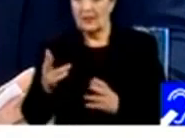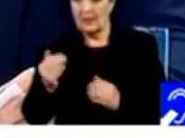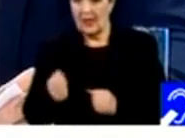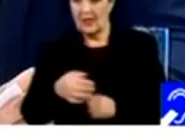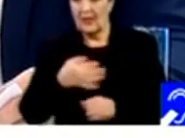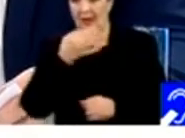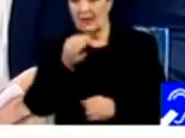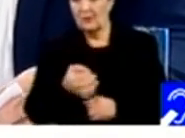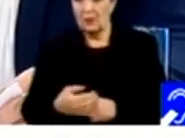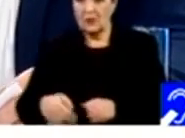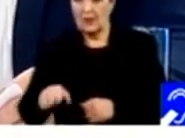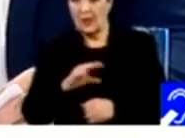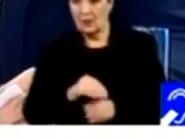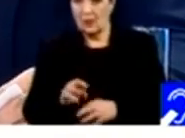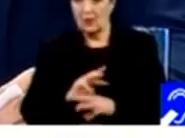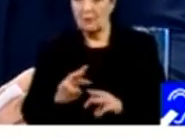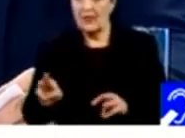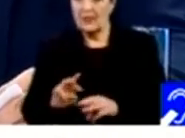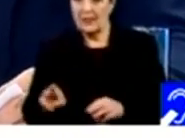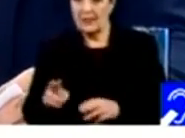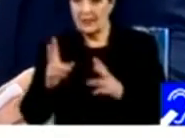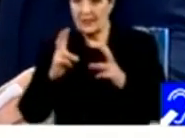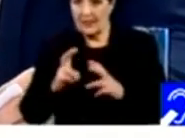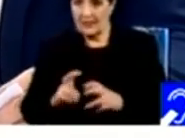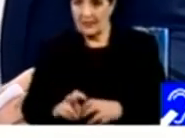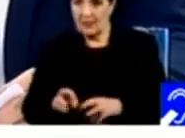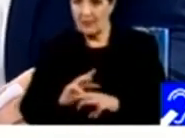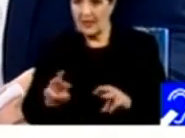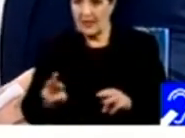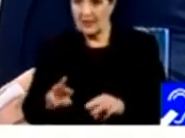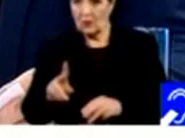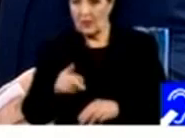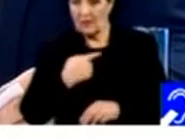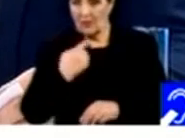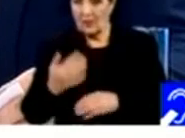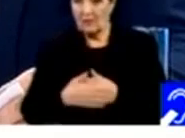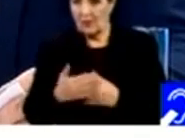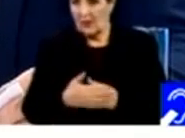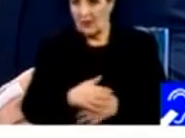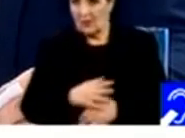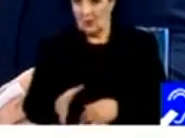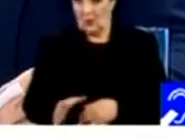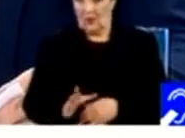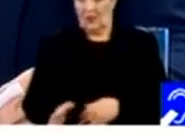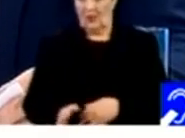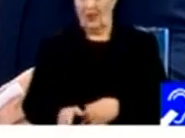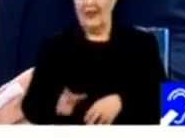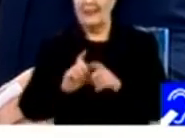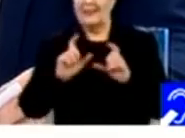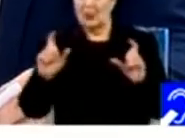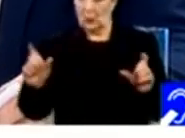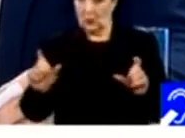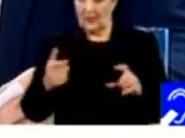răspuns la toate. Nu se ocupă un ministru de percheziție și nu se ocupă un ministru de dosare penale, ca să fie clar. Instituția pe